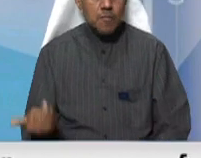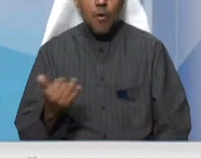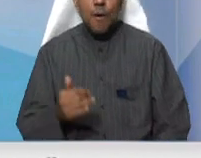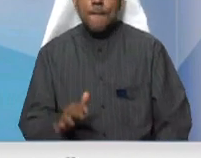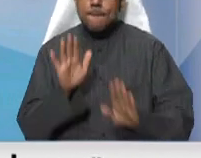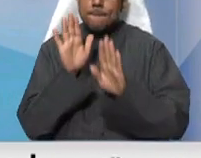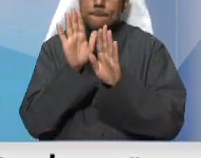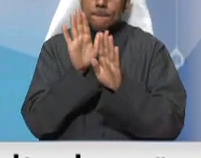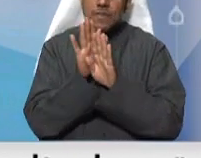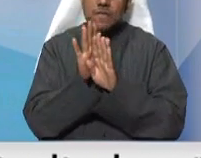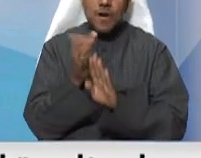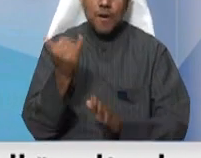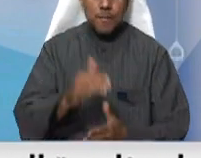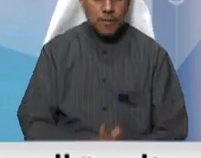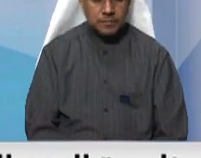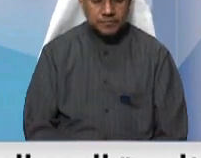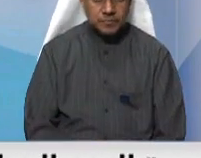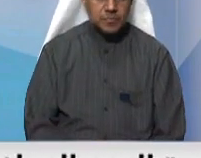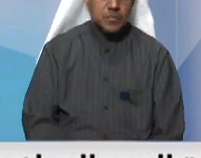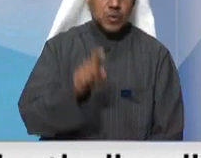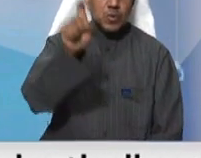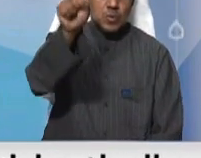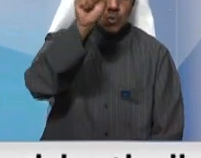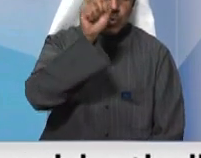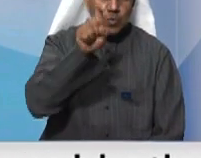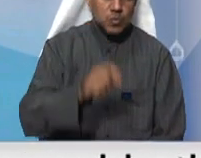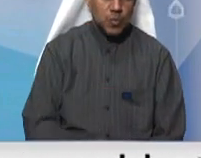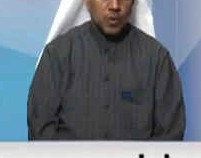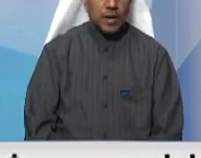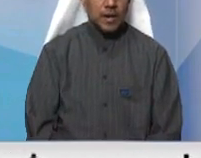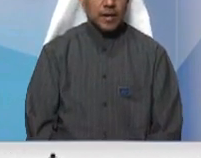إذا كذلك وسيم، يعني بعد